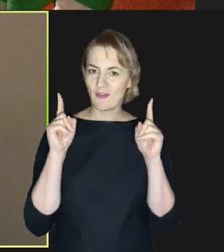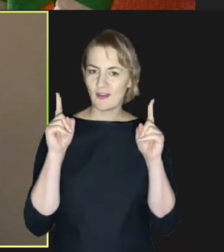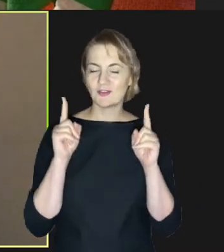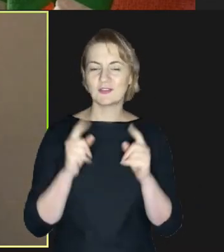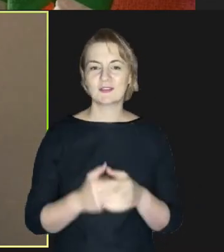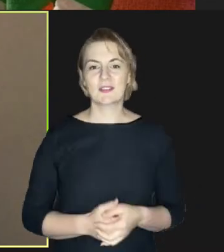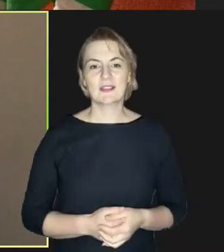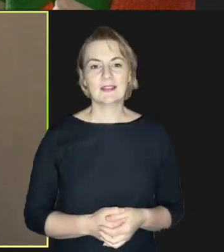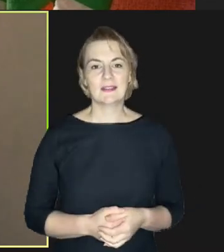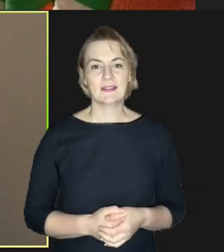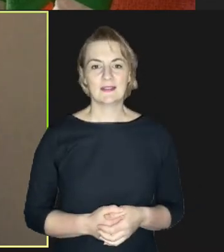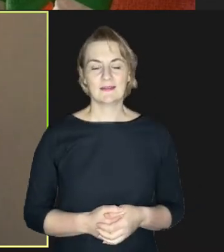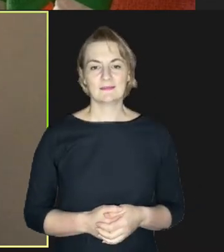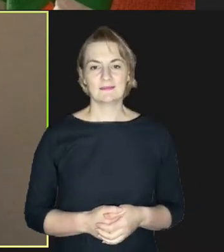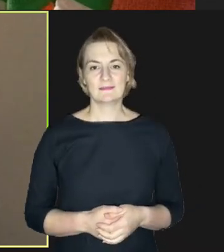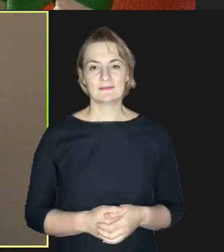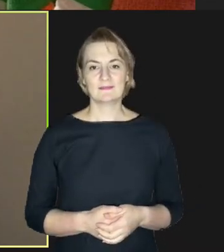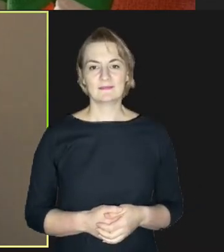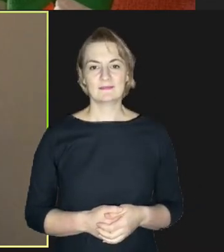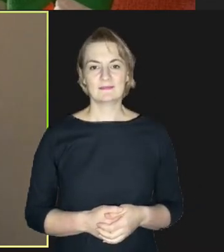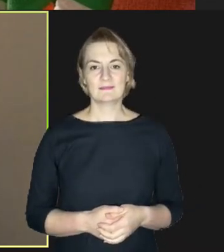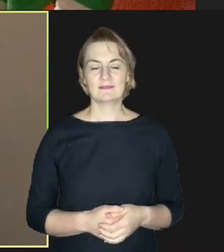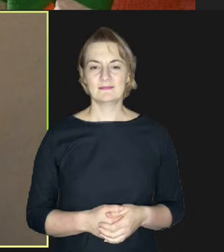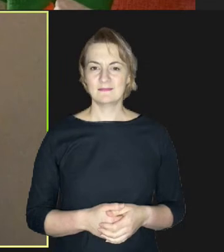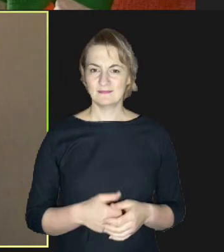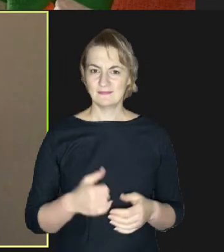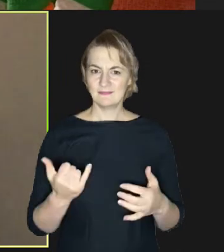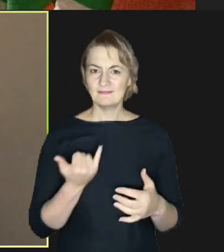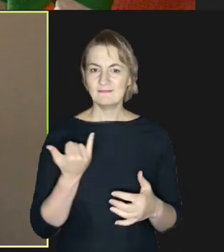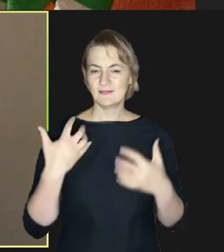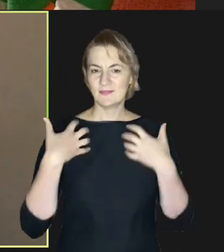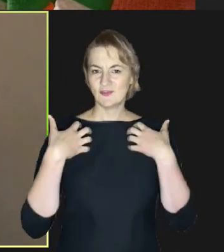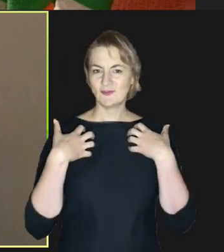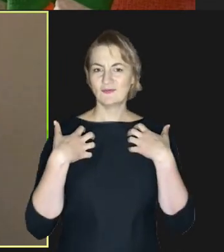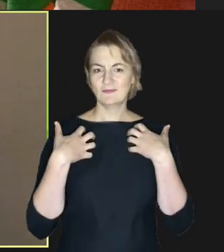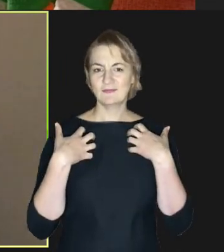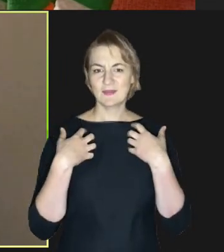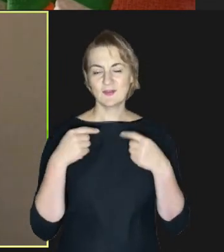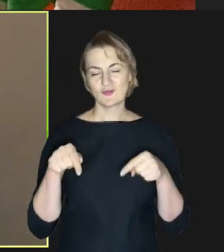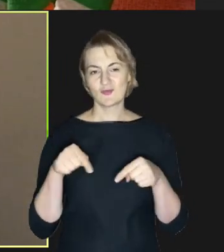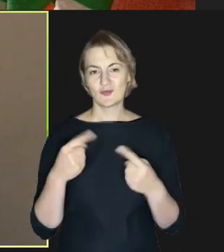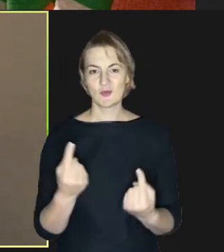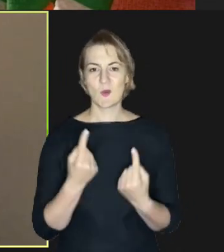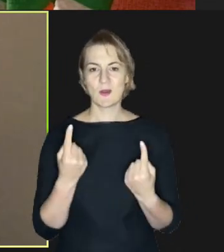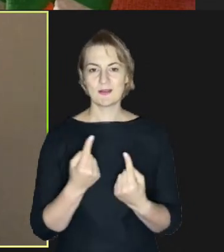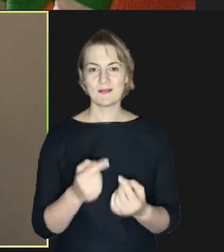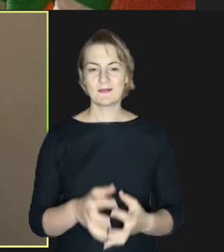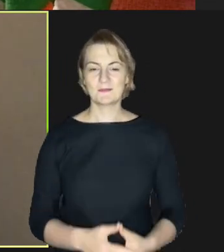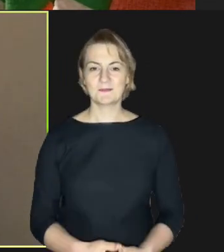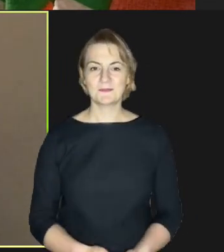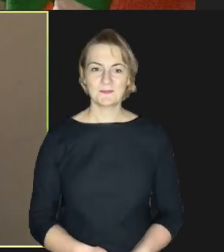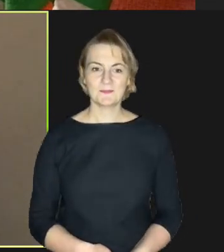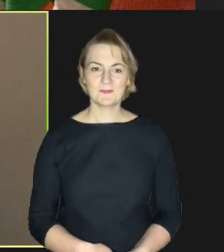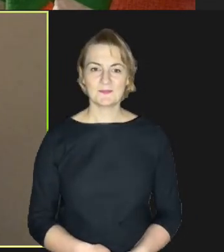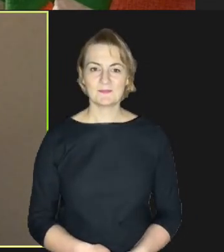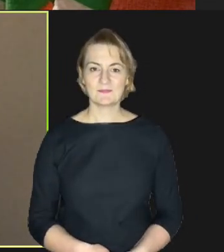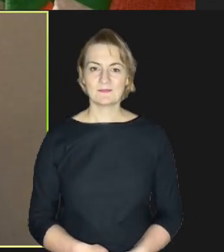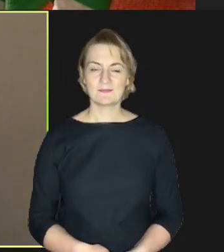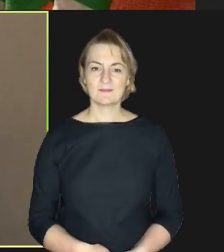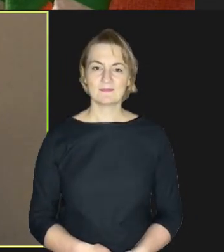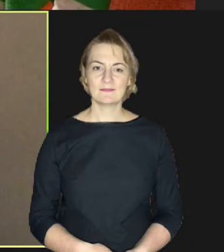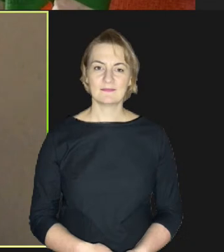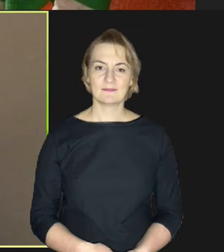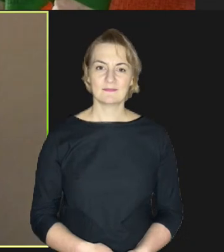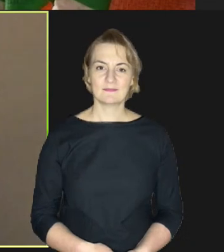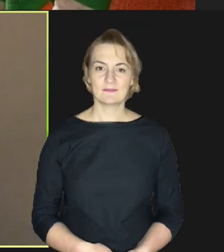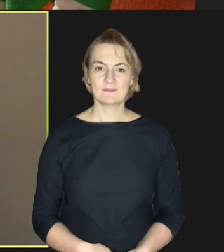prawda? I nie być w nieustannej harmonii z bieżącą sytuacją. Tak, żeby nie zostawiać też